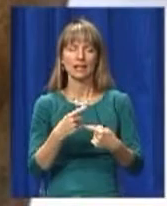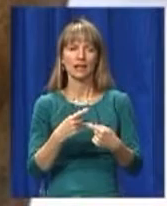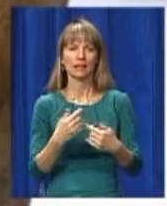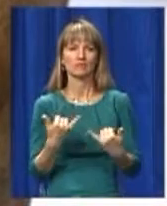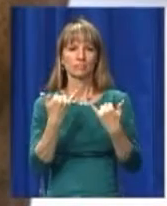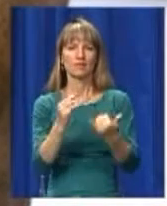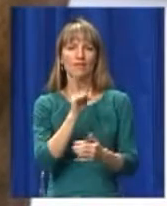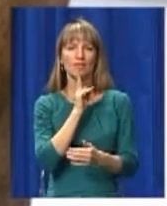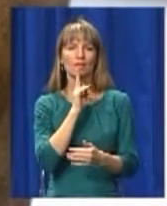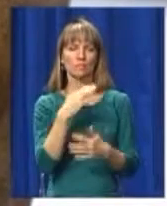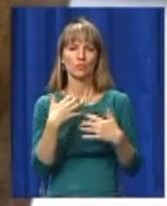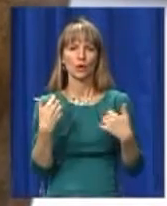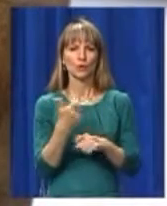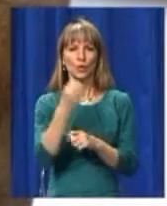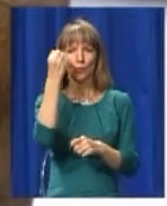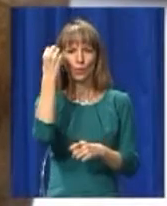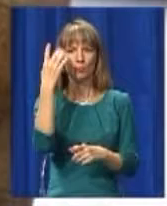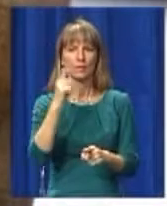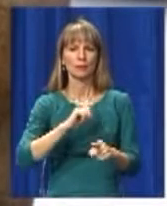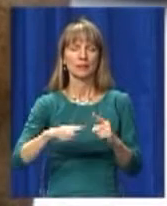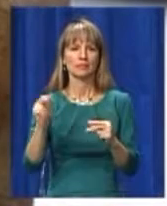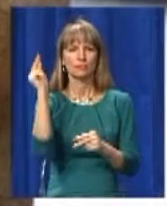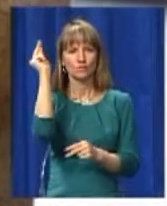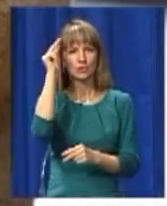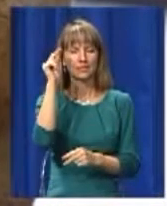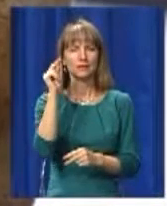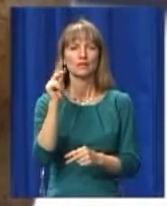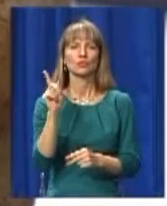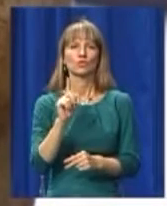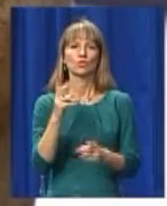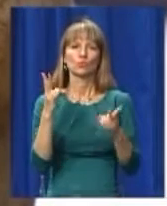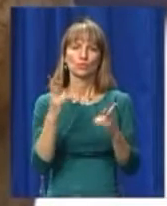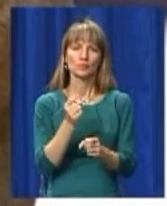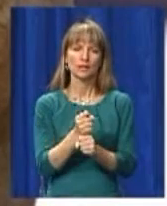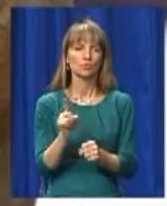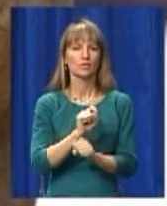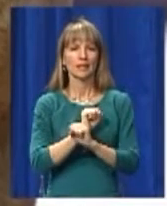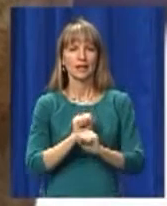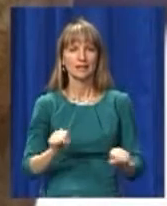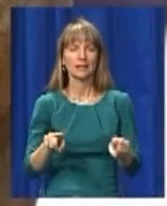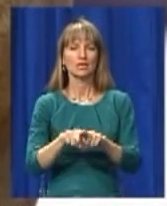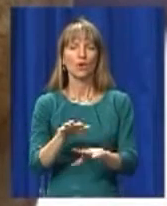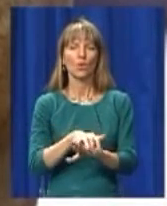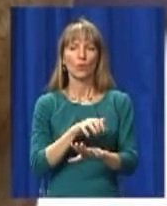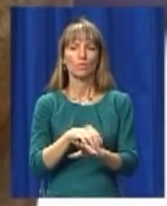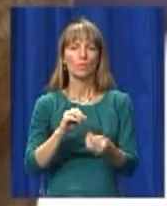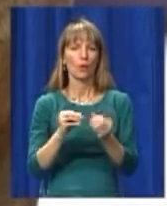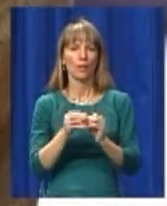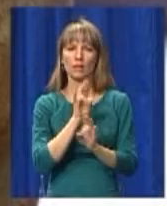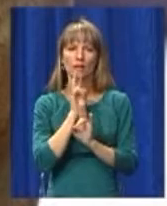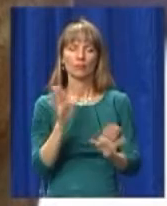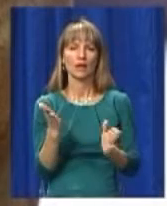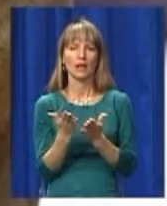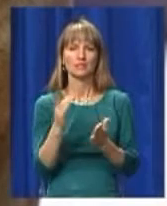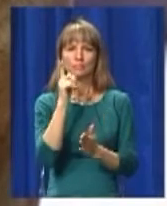увагу. Тварини є розумними та швидко вчаться, що можна робити, а чого ні. З таким котиком у вас не буде проблем, якщо